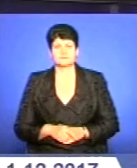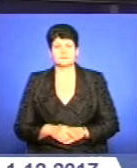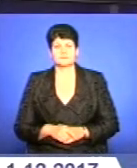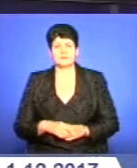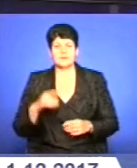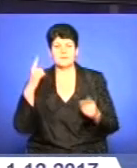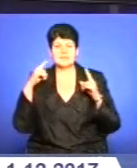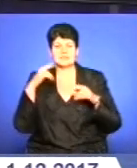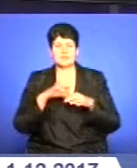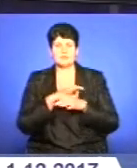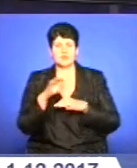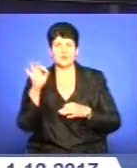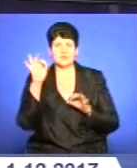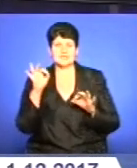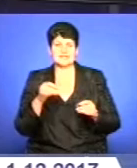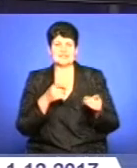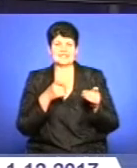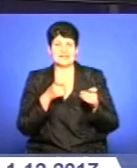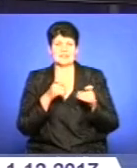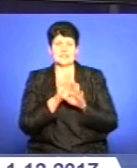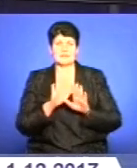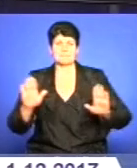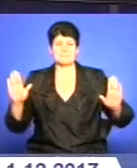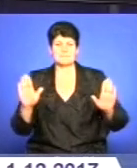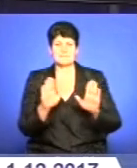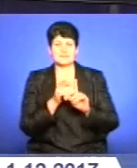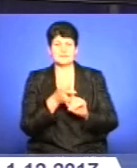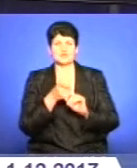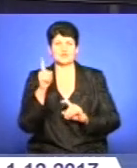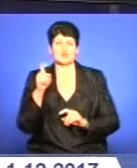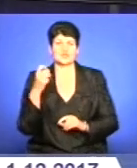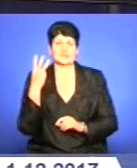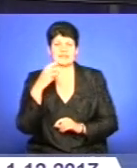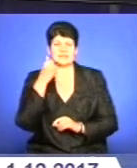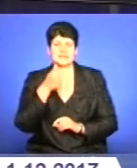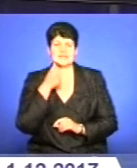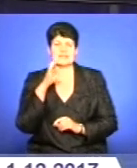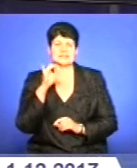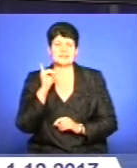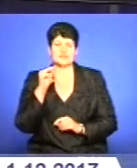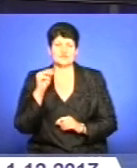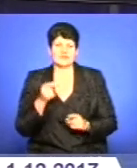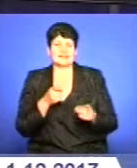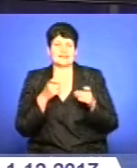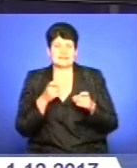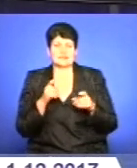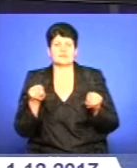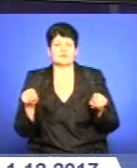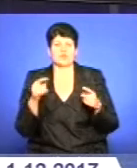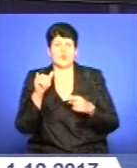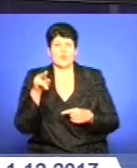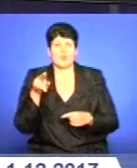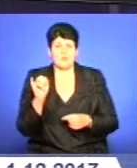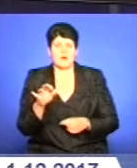Мистецький проект «Осіння стрілецька пісня» присвячений 103-й річниці січового стрілецтва та 75-річчю створення УПА відбувся